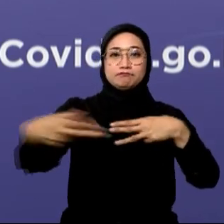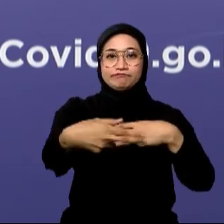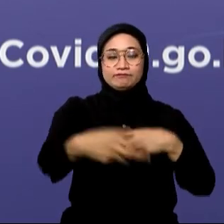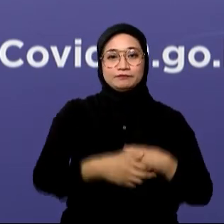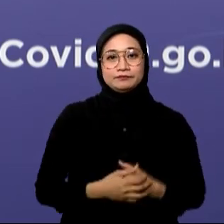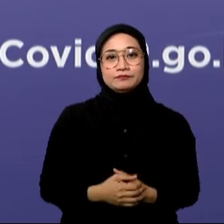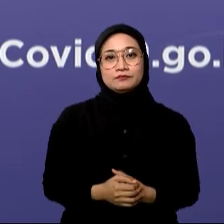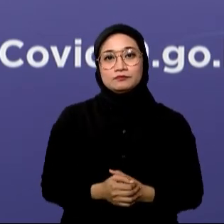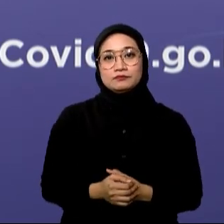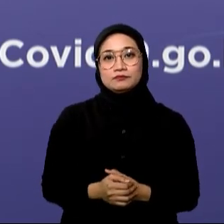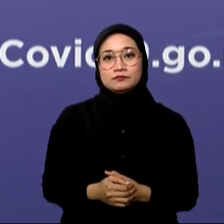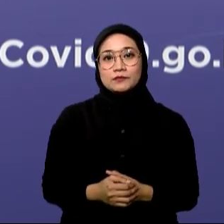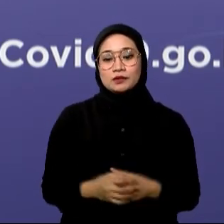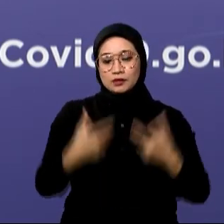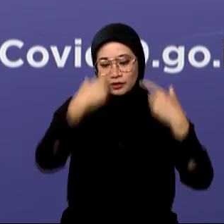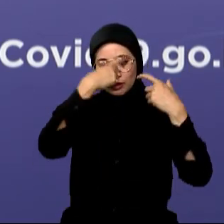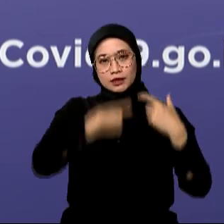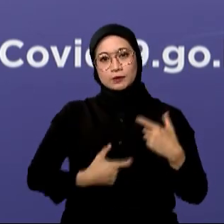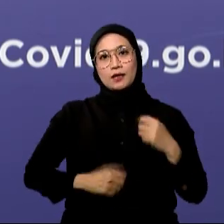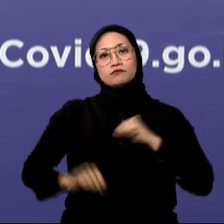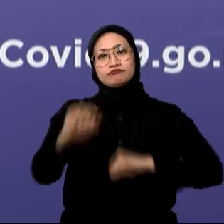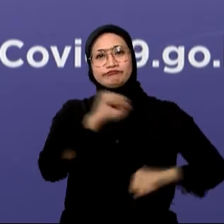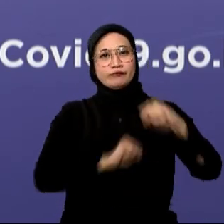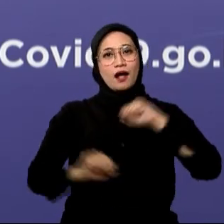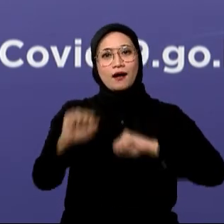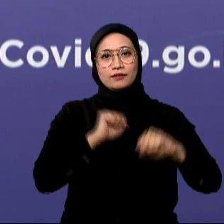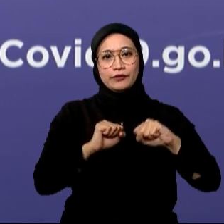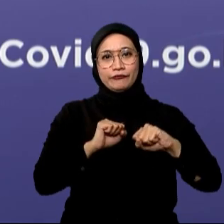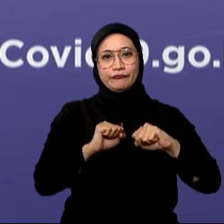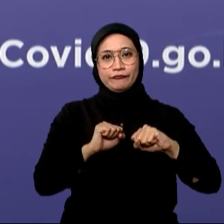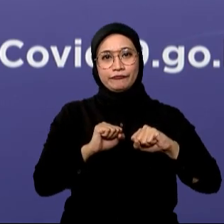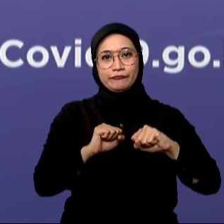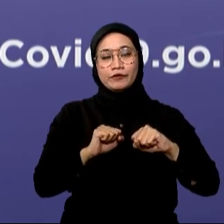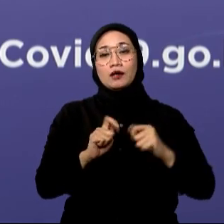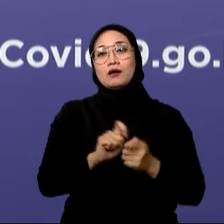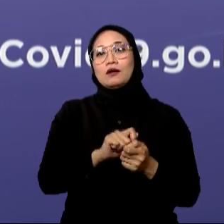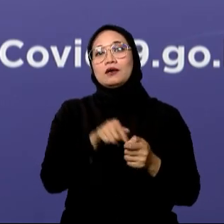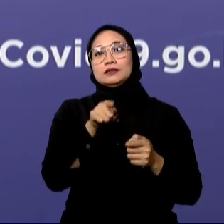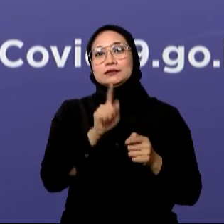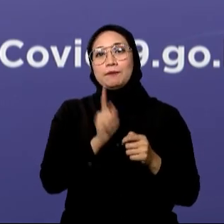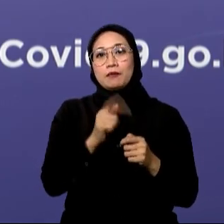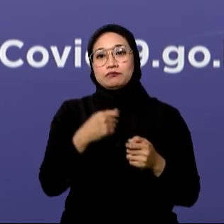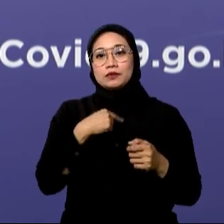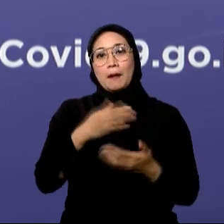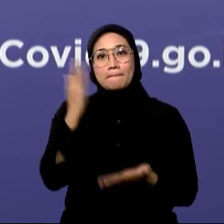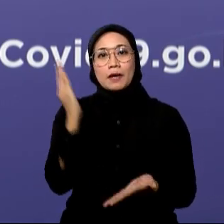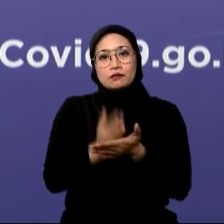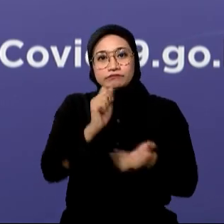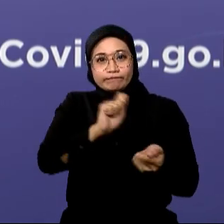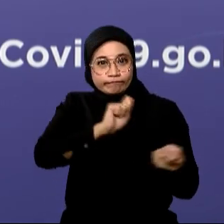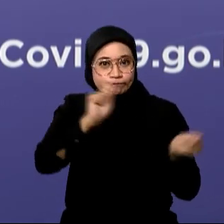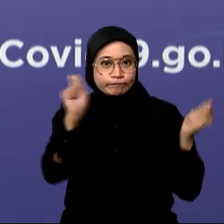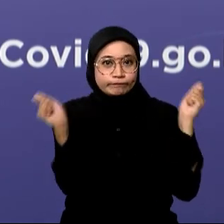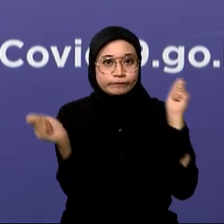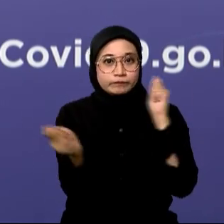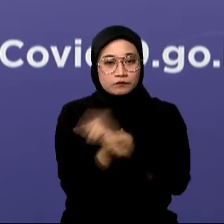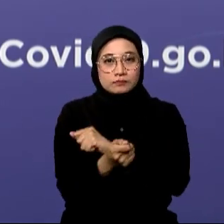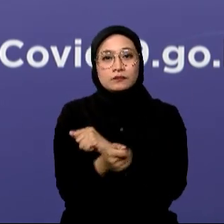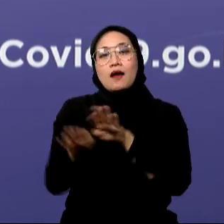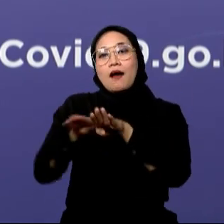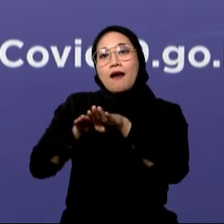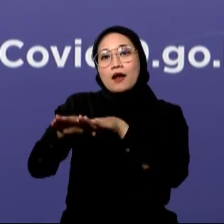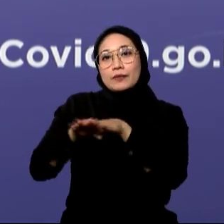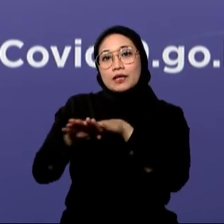Kita menjadi subjek dan sekaligus objek perubahan perilaku menuju ke